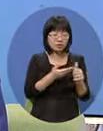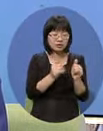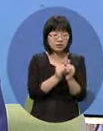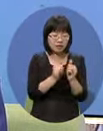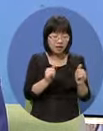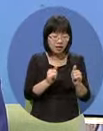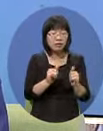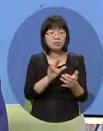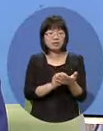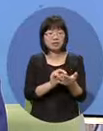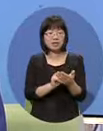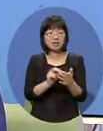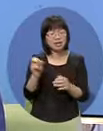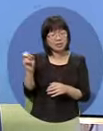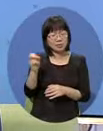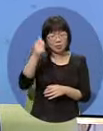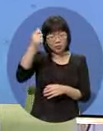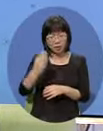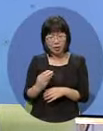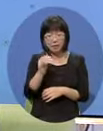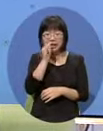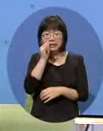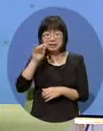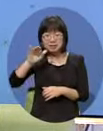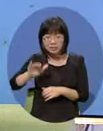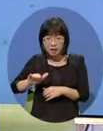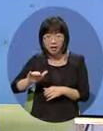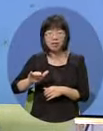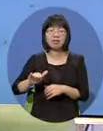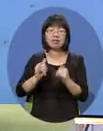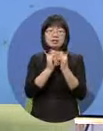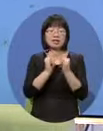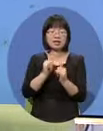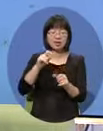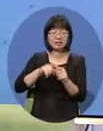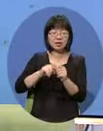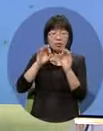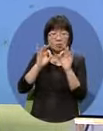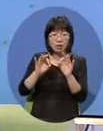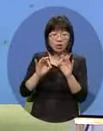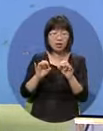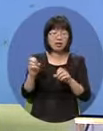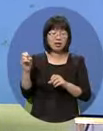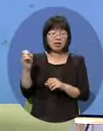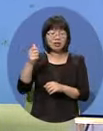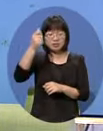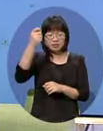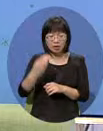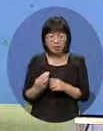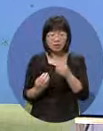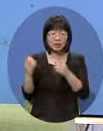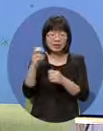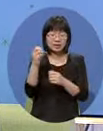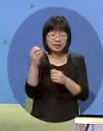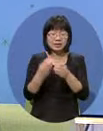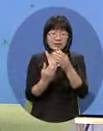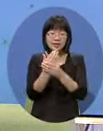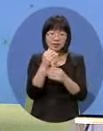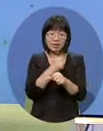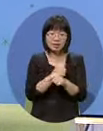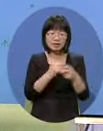뭐 문제가 있는 사람들이니까 그런 범죄를 하는 건데 그렇다 하더라도 사회적으로 볼 때 재범률이 70%나 되는 거를 내버려